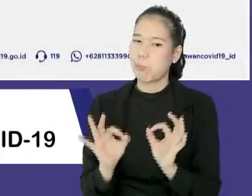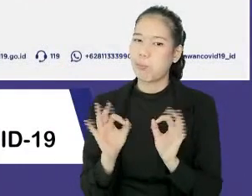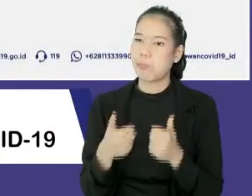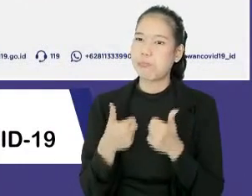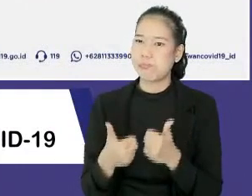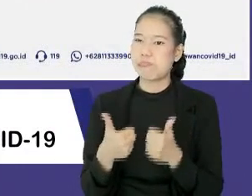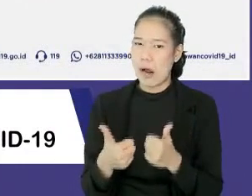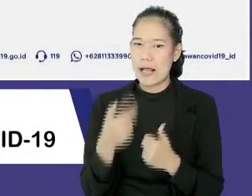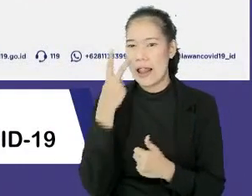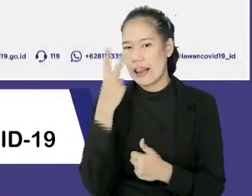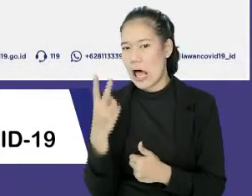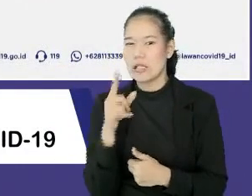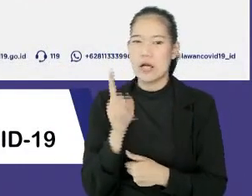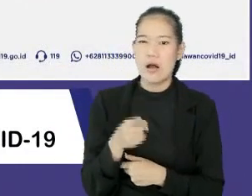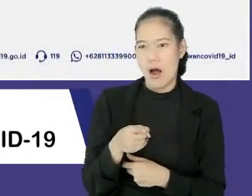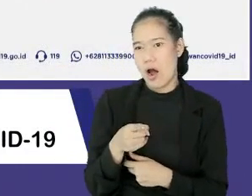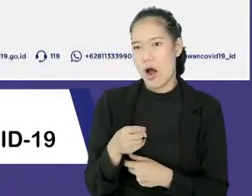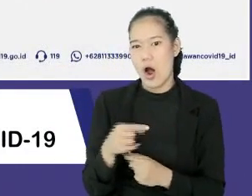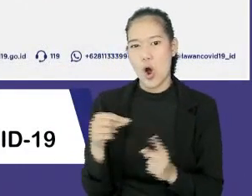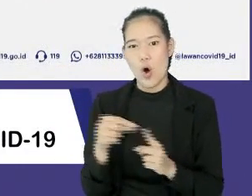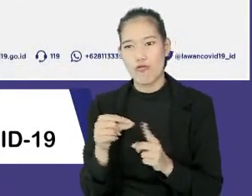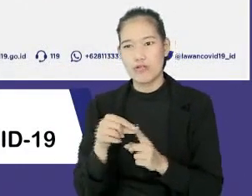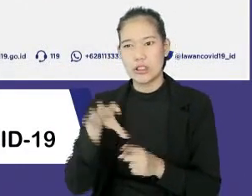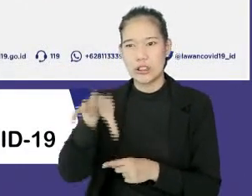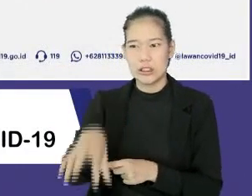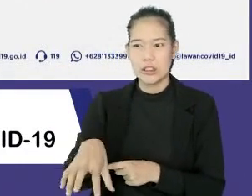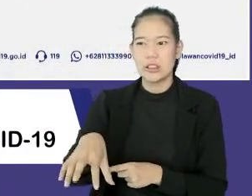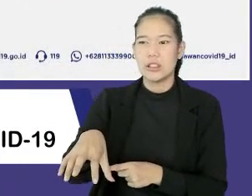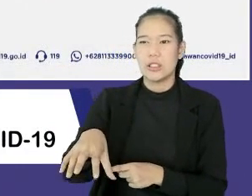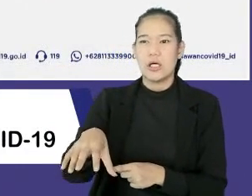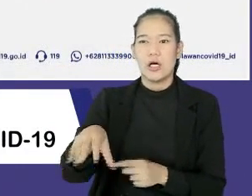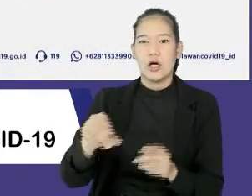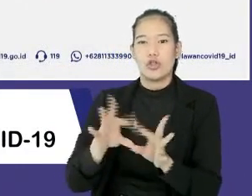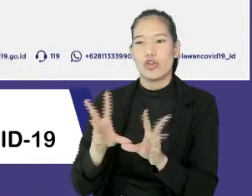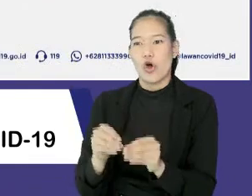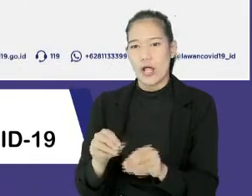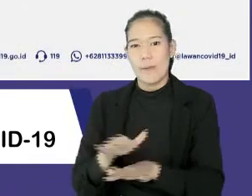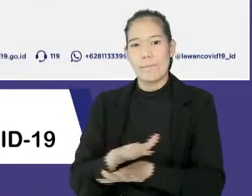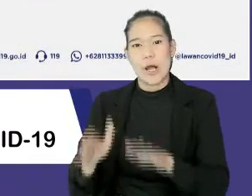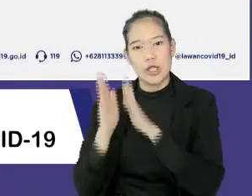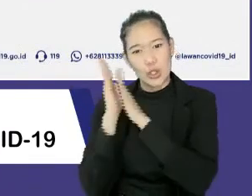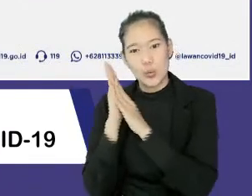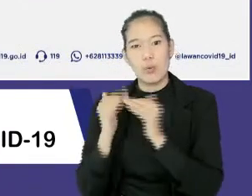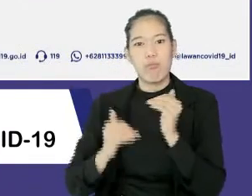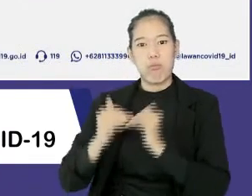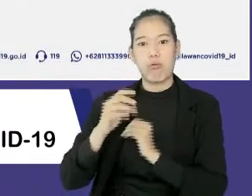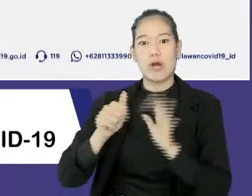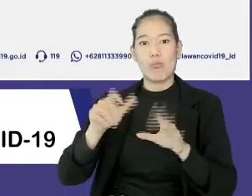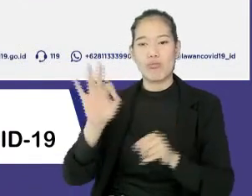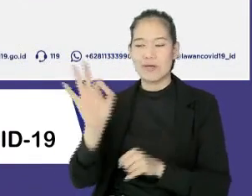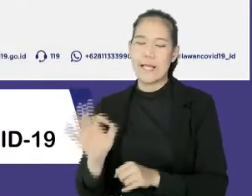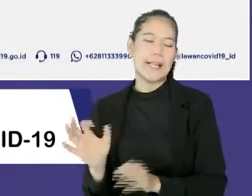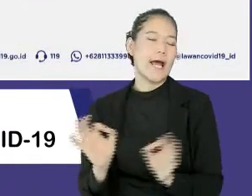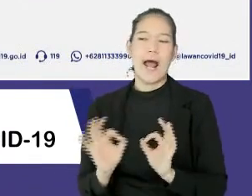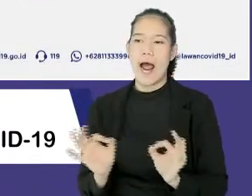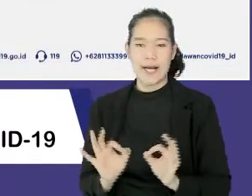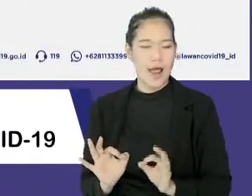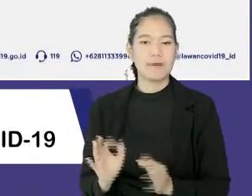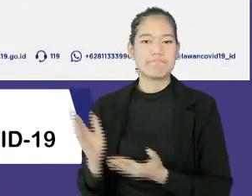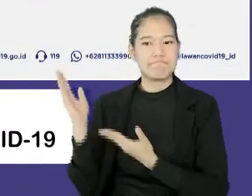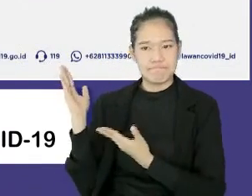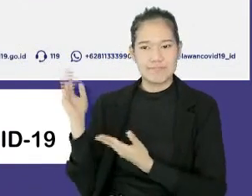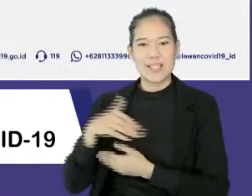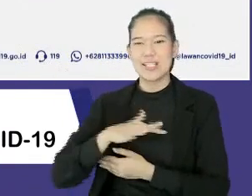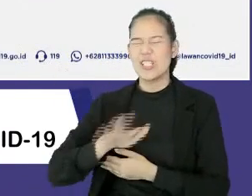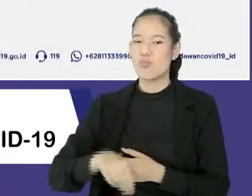baik kita udah ngelihat lagi adanya provinsi dengan angka keterpakaian tempat tidur diatas 60% itu enggak ada ini